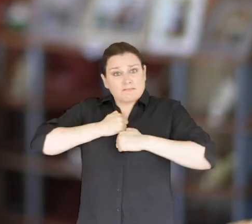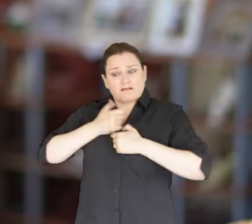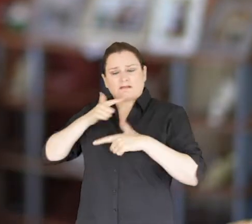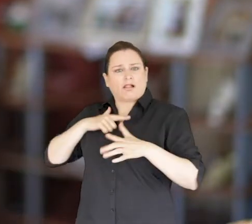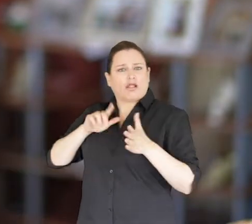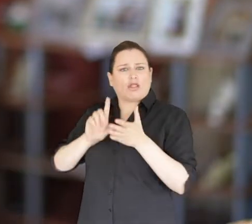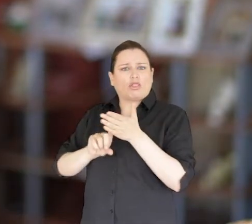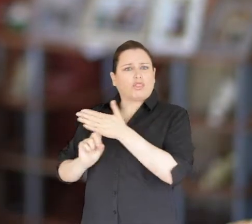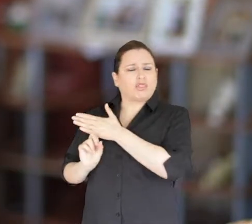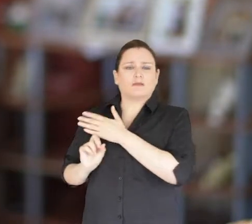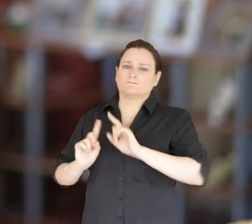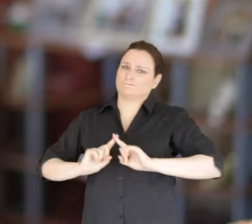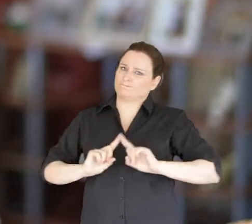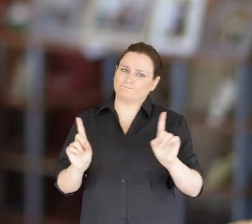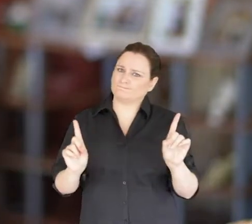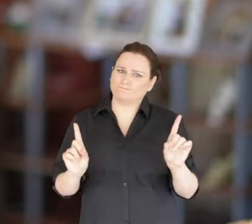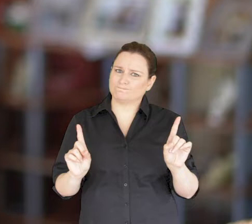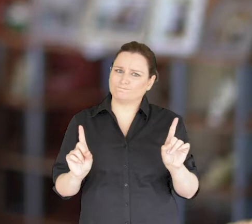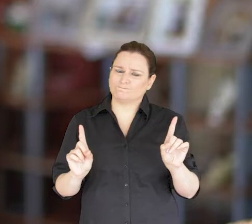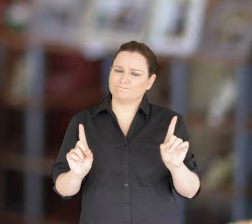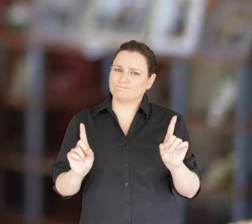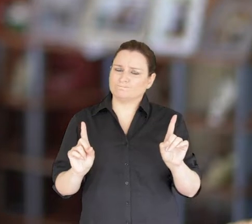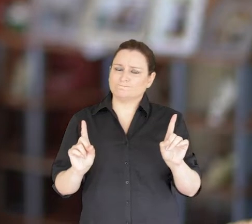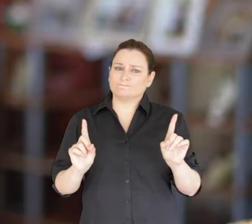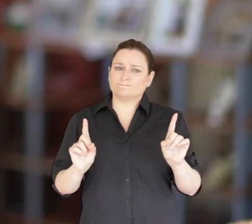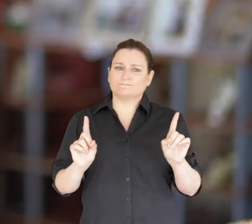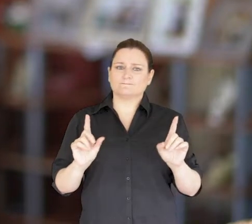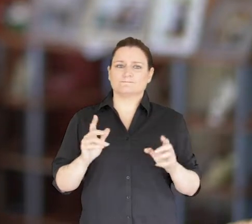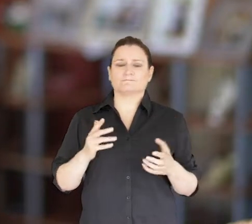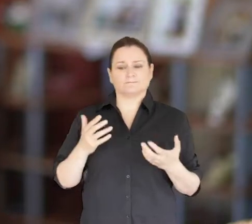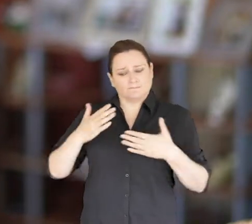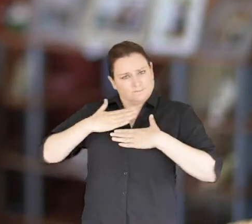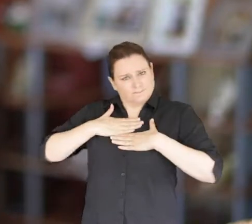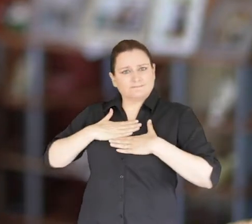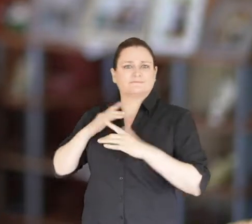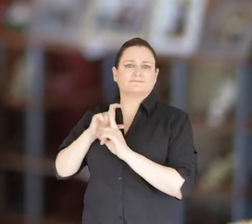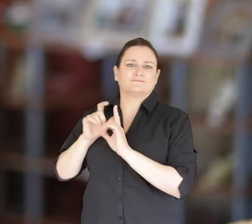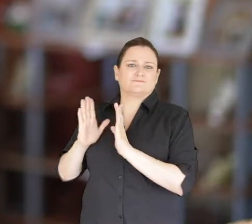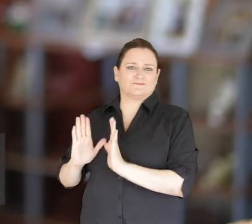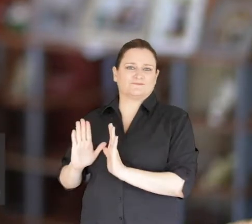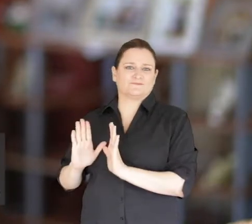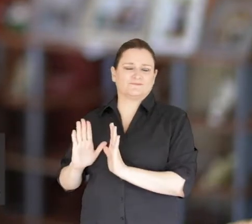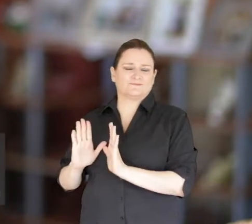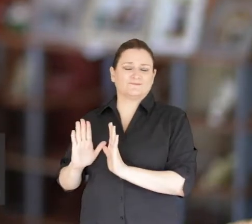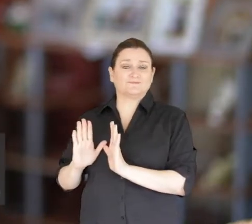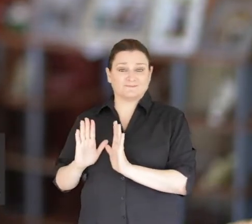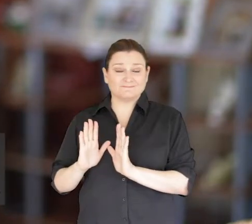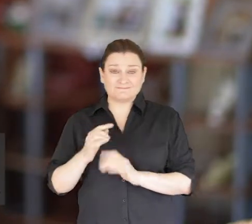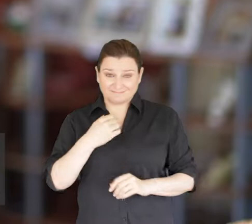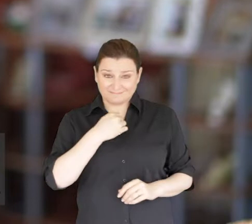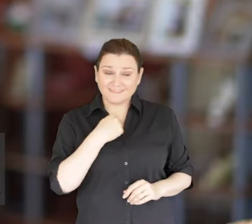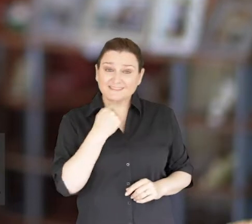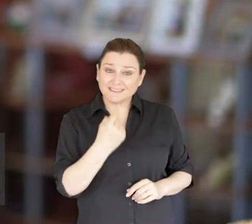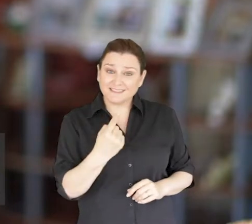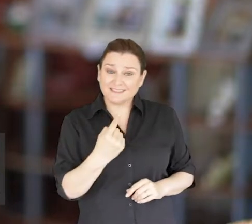tale en meen hulle is daardie mense. Nou kom ek, Sandra, ek sê dit